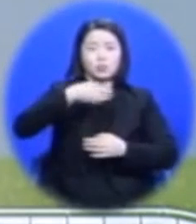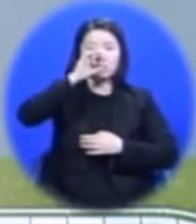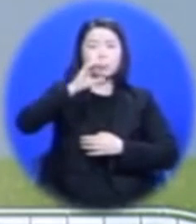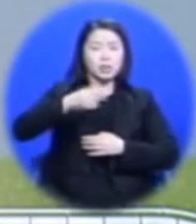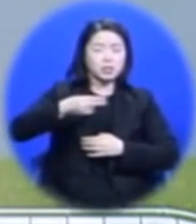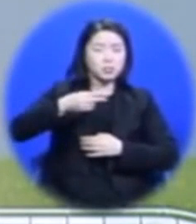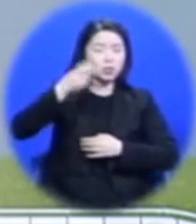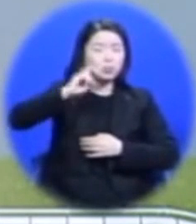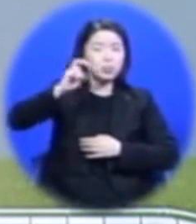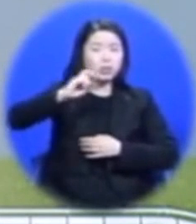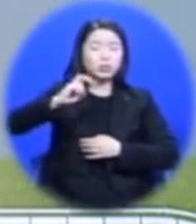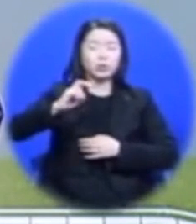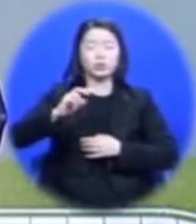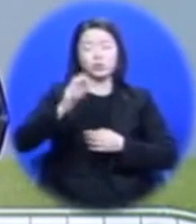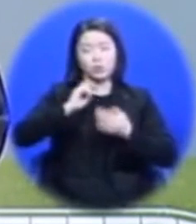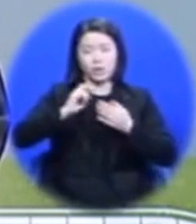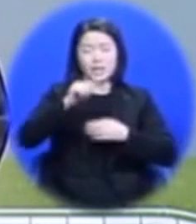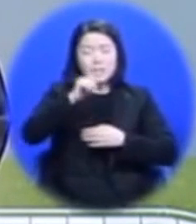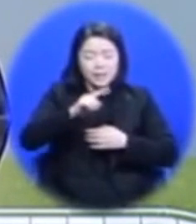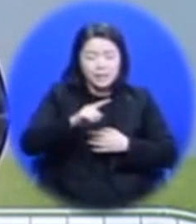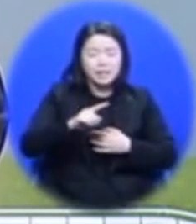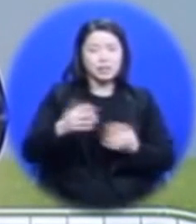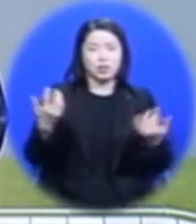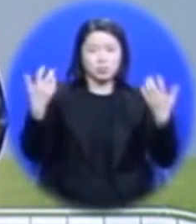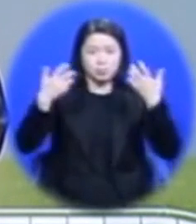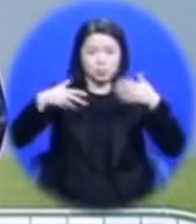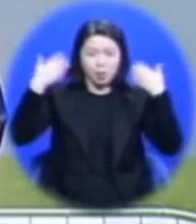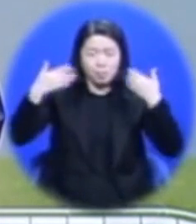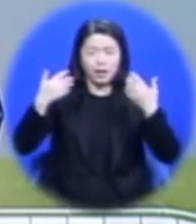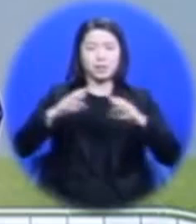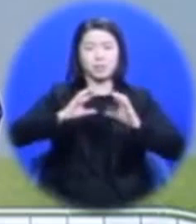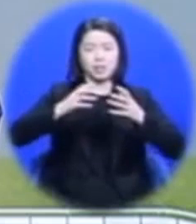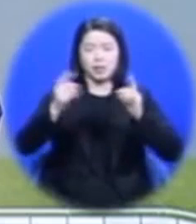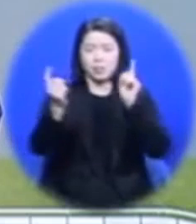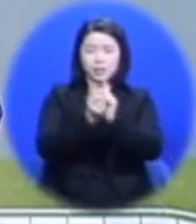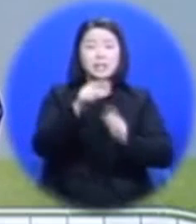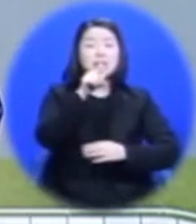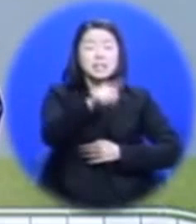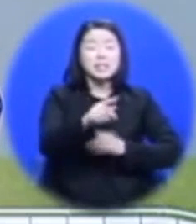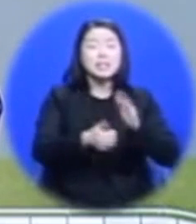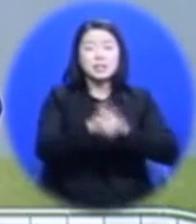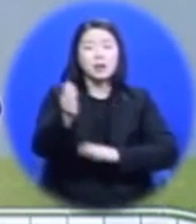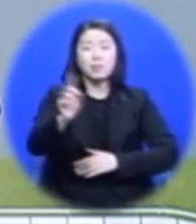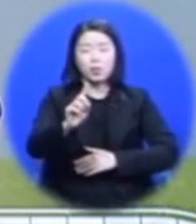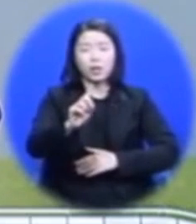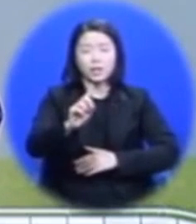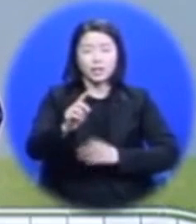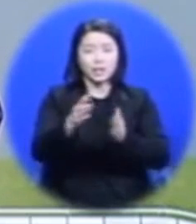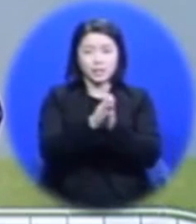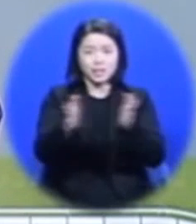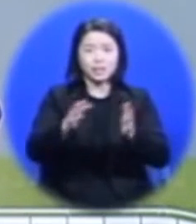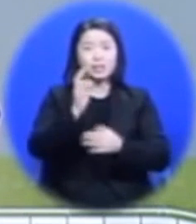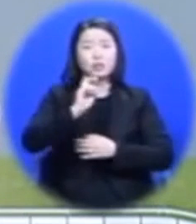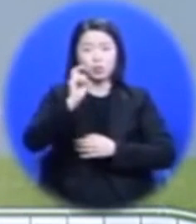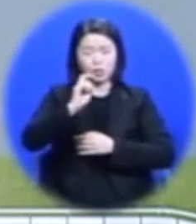있습니다. 이 풍진 세상을 만났으니 너의 희망이 무엇이냐? 이렇게 시작되는